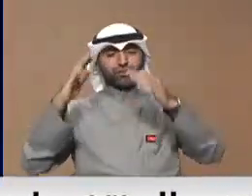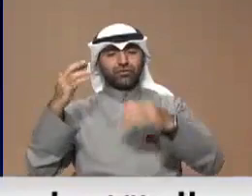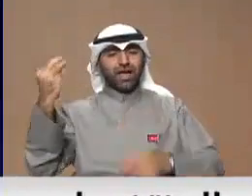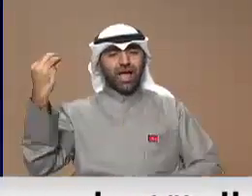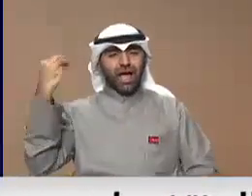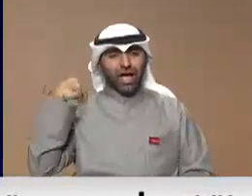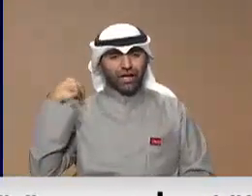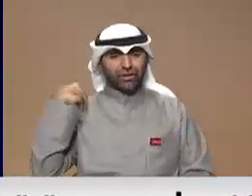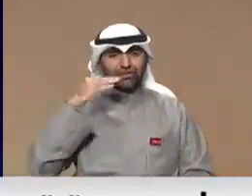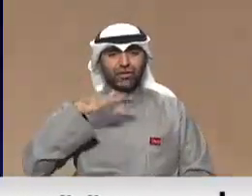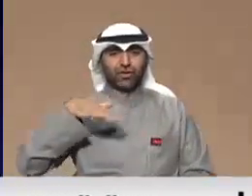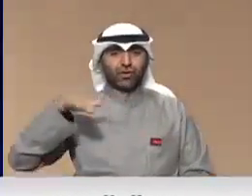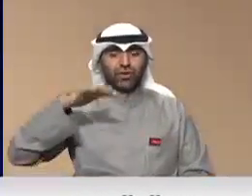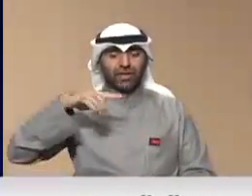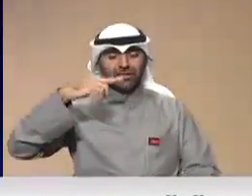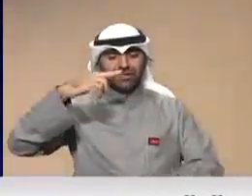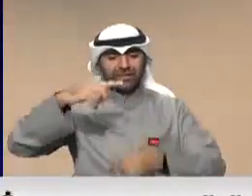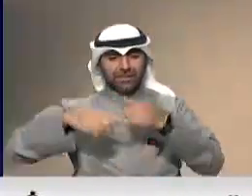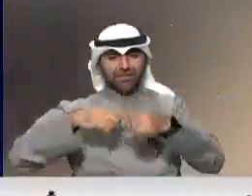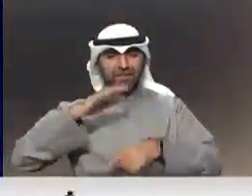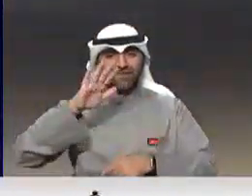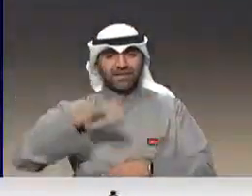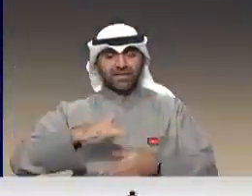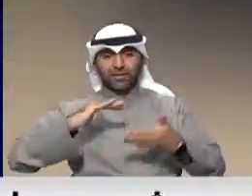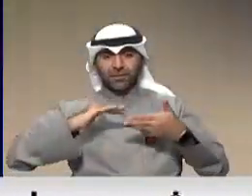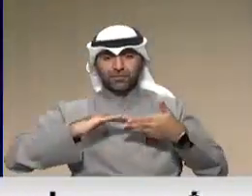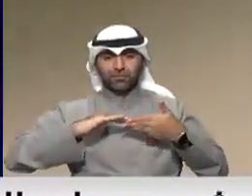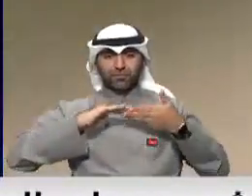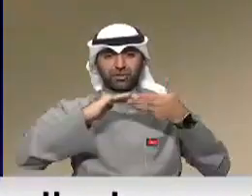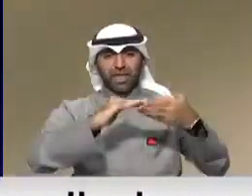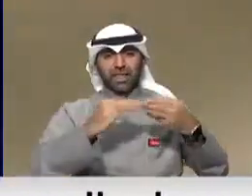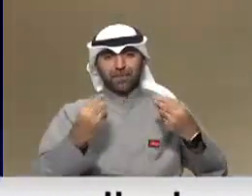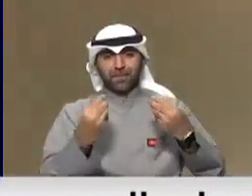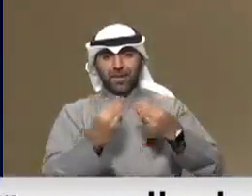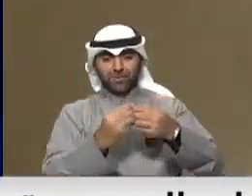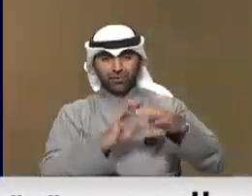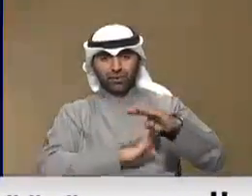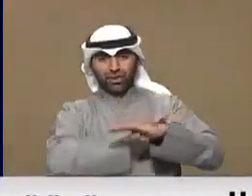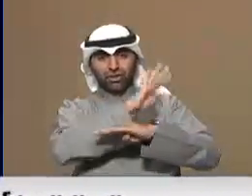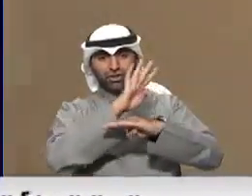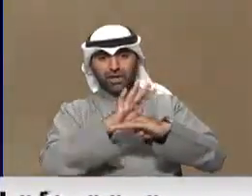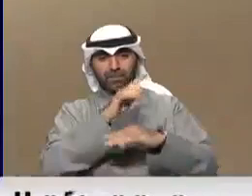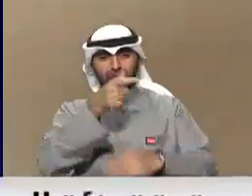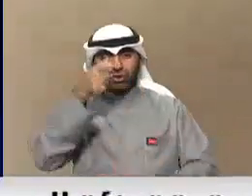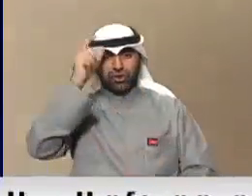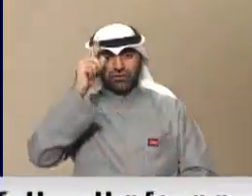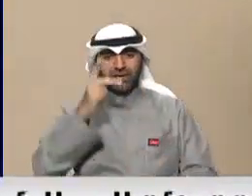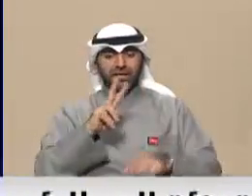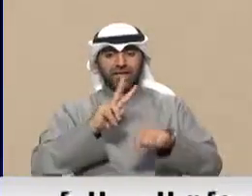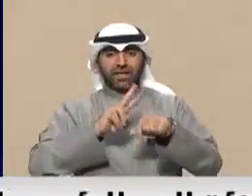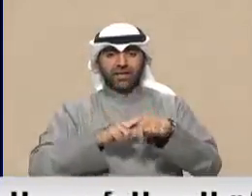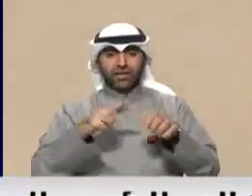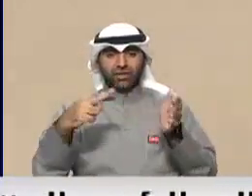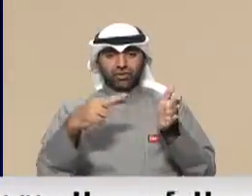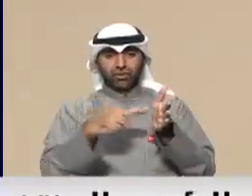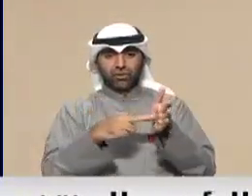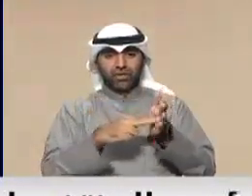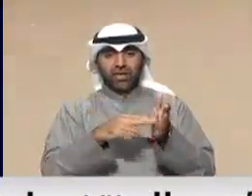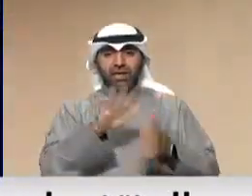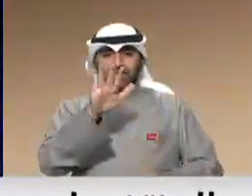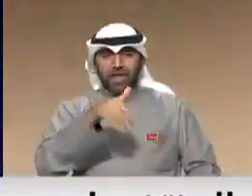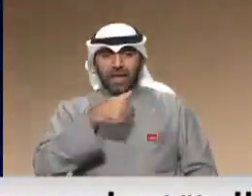الناس يعني بالآلاف بالشارع، أسر إلى الآن تنتظر أسرها بالأمطار. يعني أنا